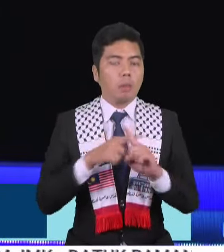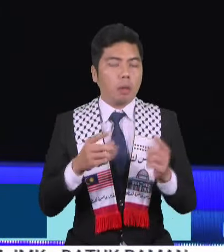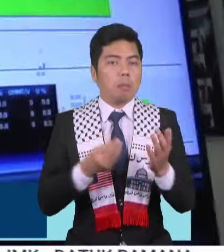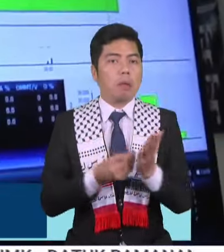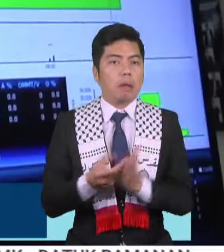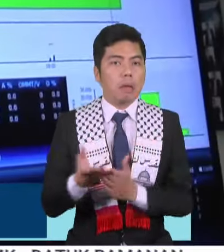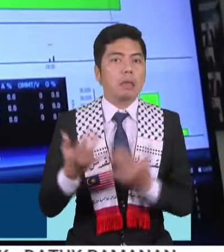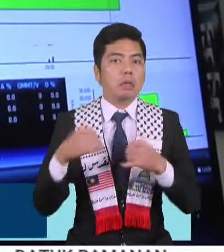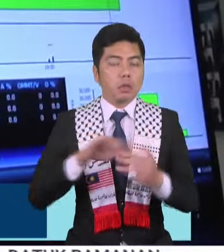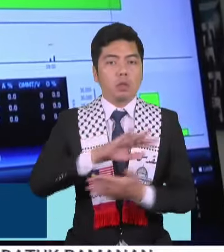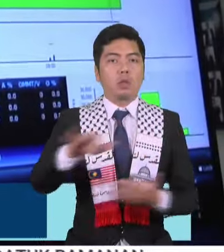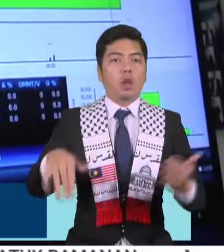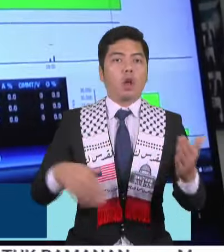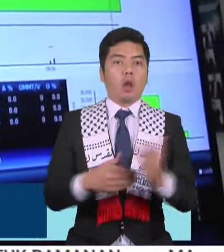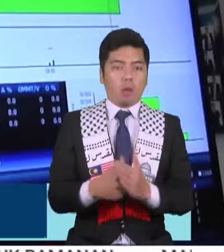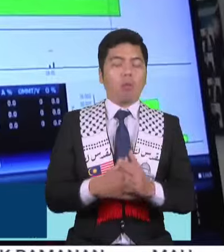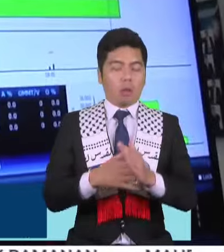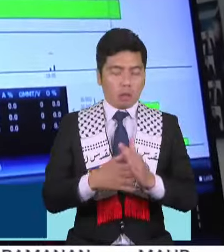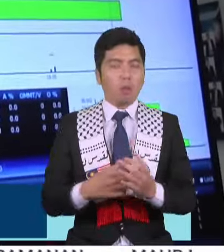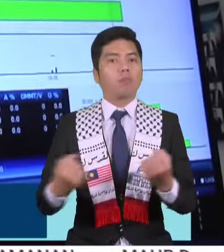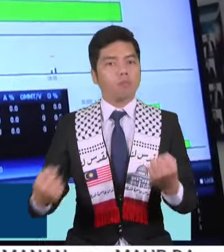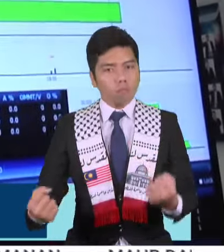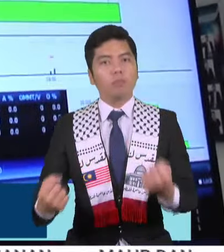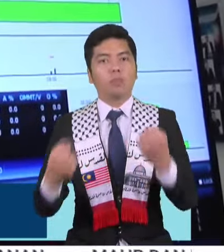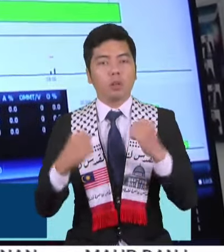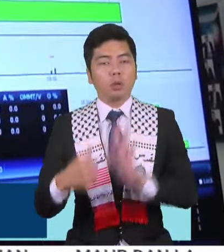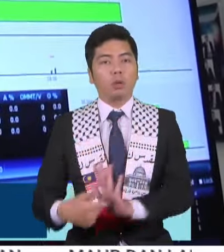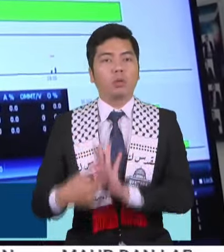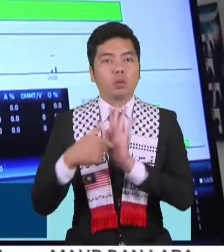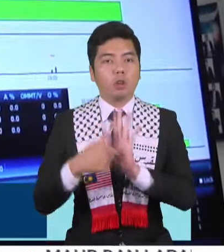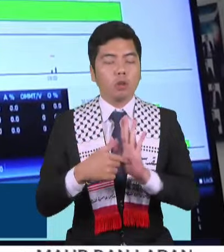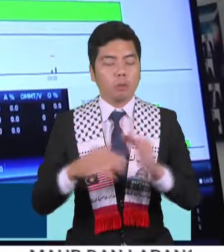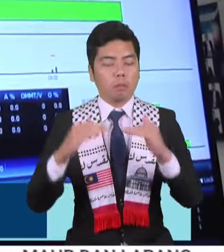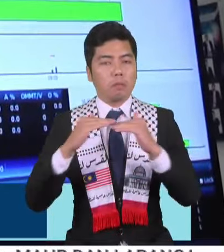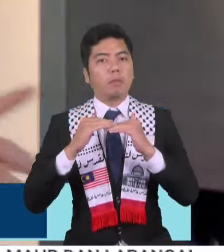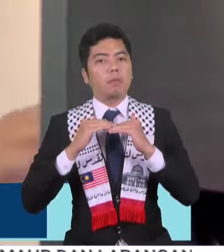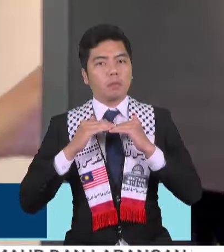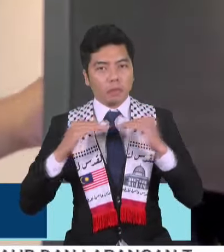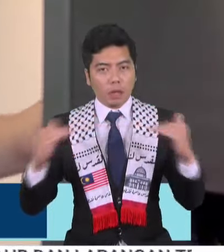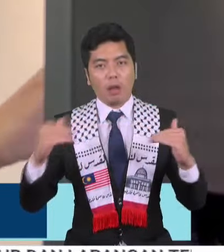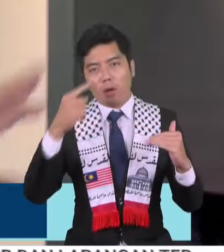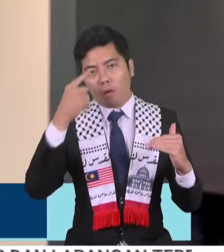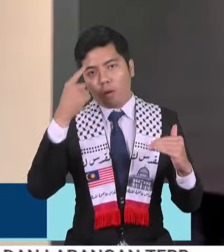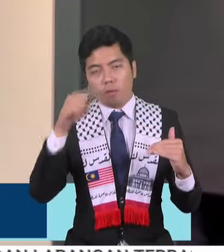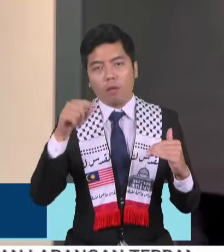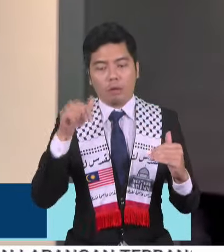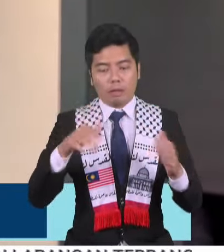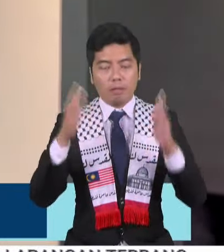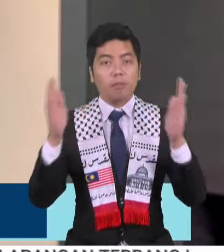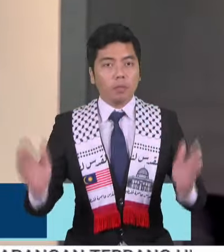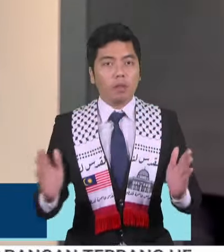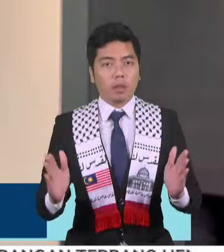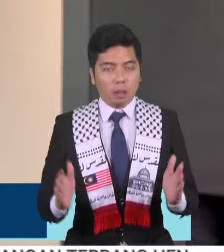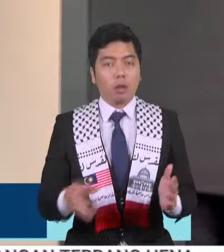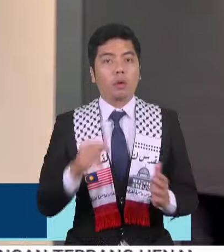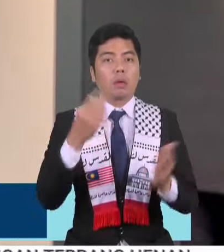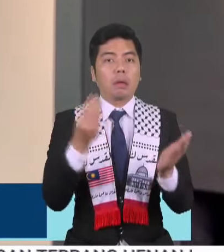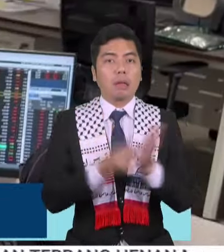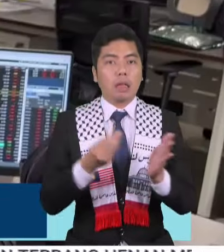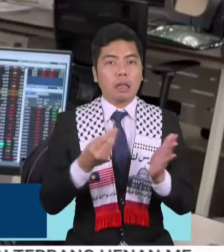momentum belian secara keseluruhannya kekal utuh menunjukkan prestasi stabil untuk indeks dalam julat tersebut. Ringgit